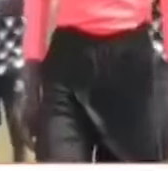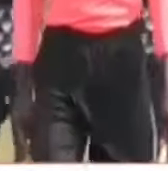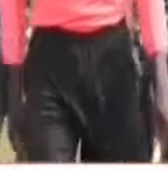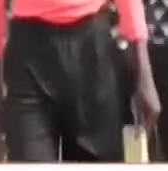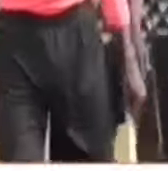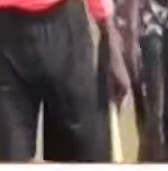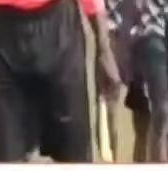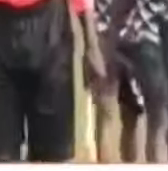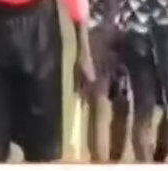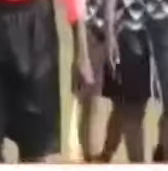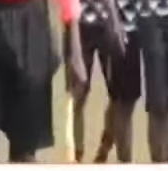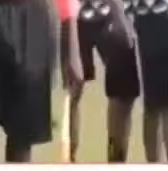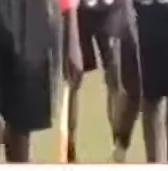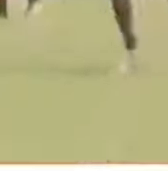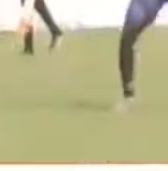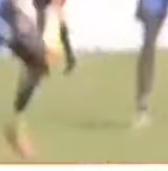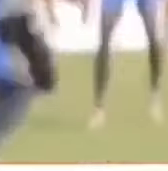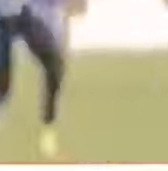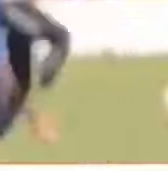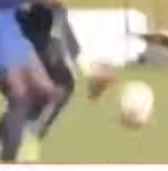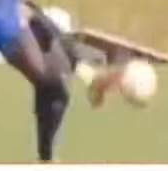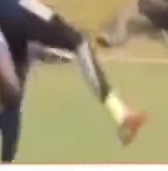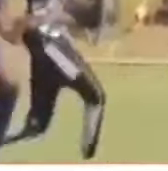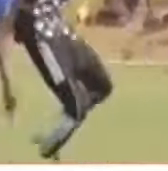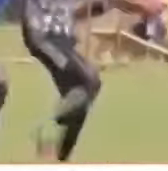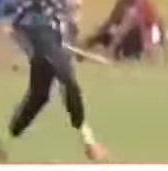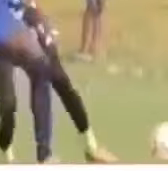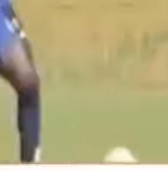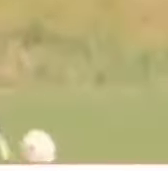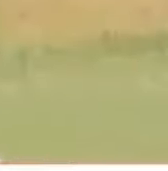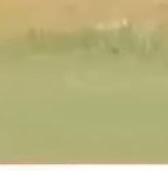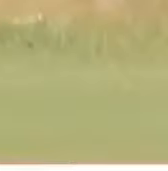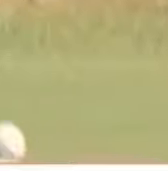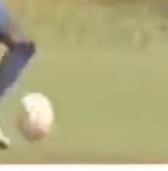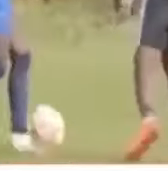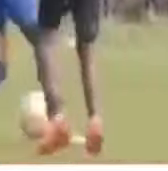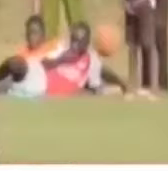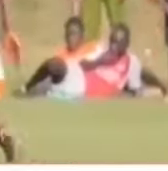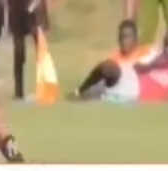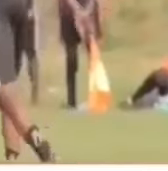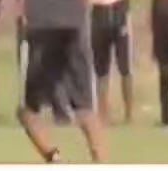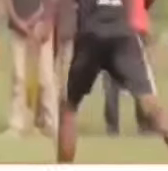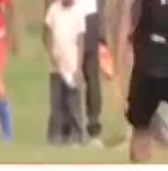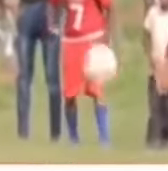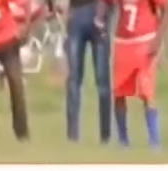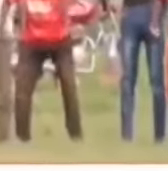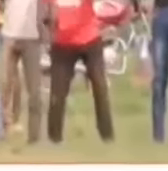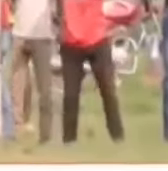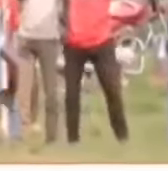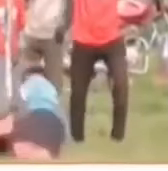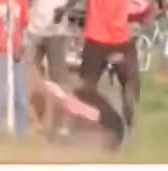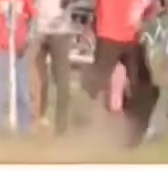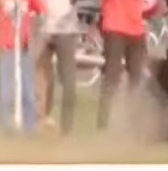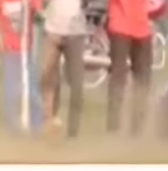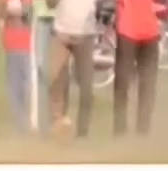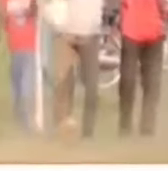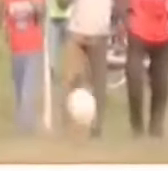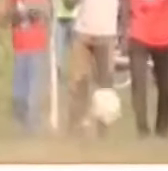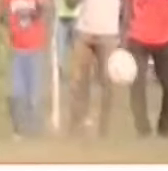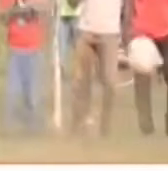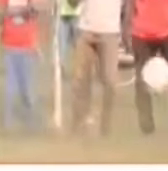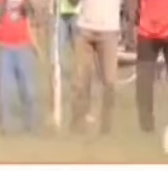Finally yabadde wakati wa Kanyanya ne Kalerwe Bypass nga mudakiika ekyenda gwawedde goal emu ku emu ne bagenda mu kakodyo k'okusimiragana penalty nga wano